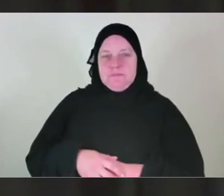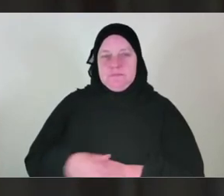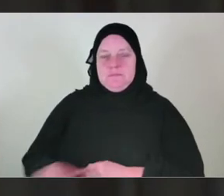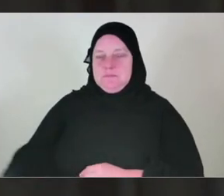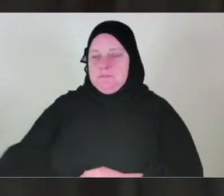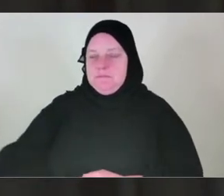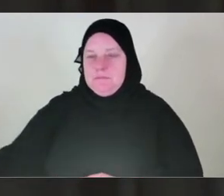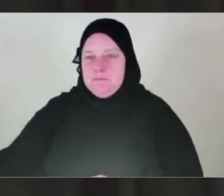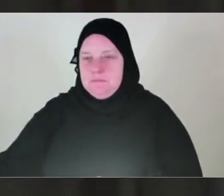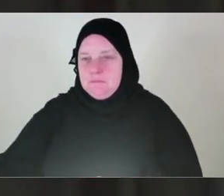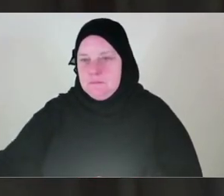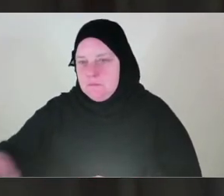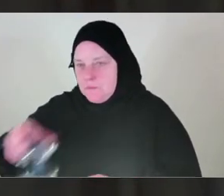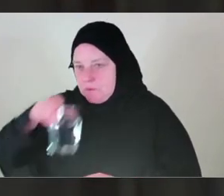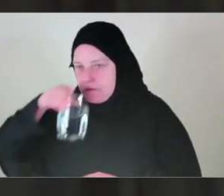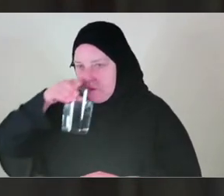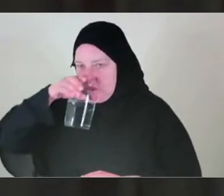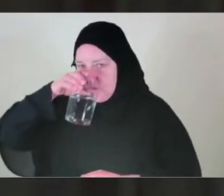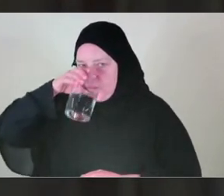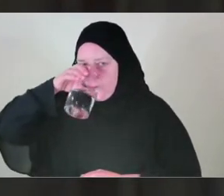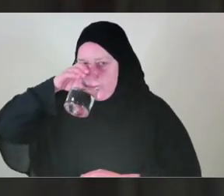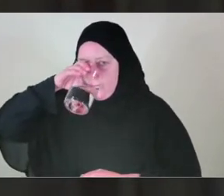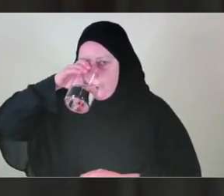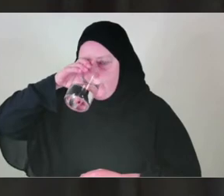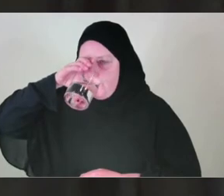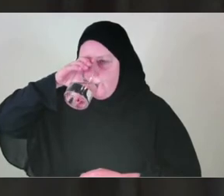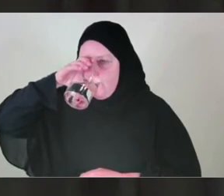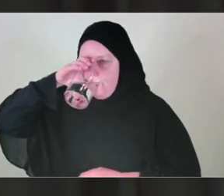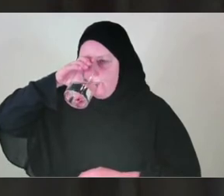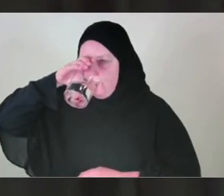عَنْ مَكْنُونَ سِرِّهِ.